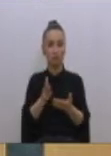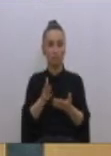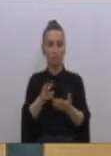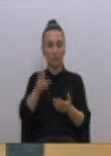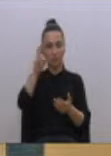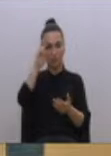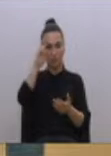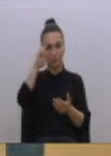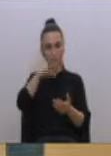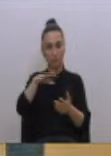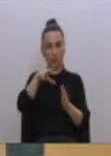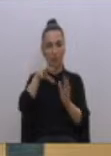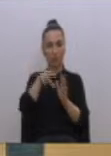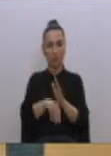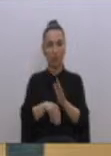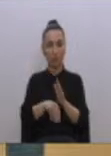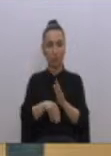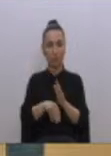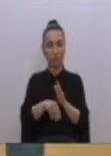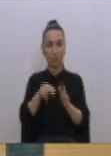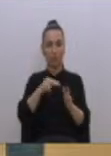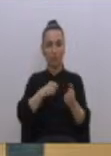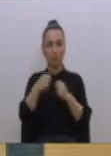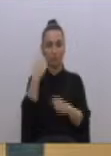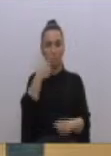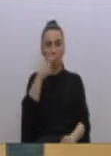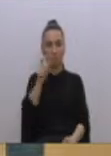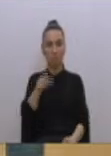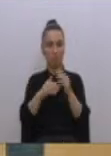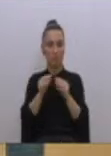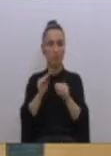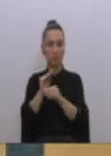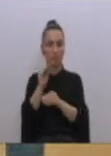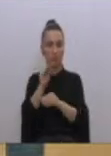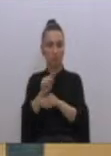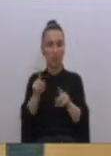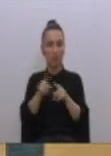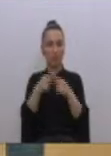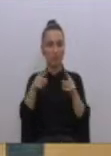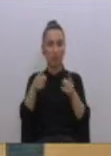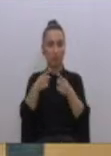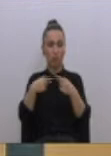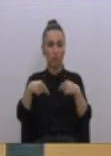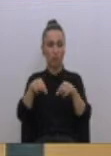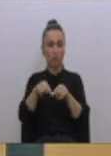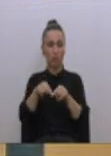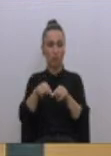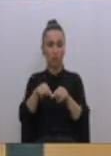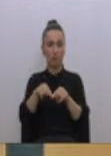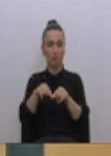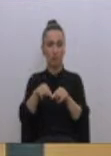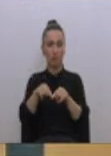საჯარო სექტორში დასაქმებული პირების კვალიფიკაციის უწყებებშიც